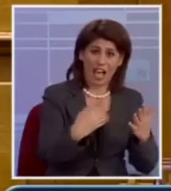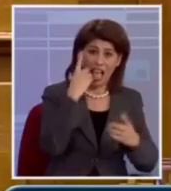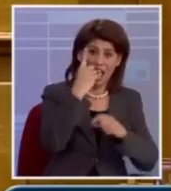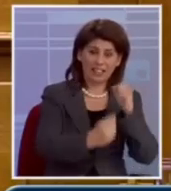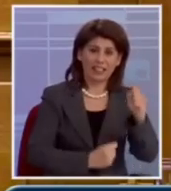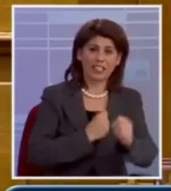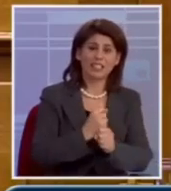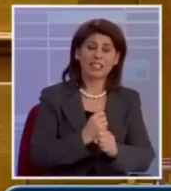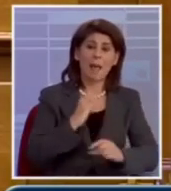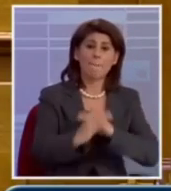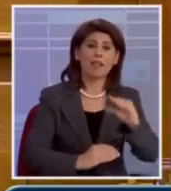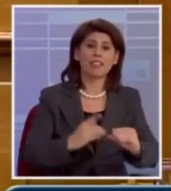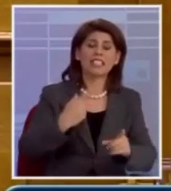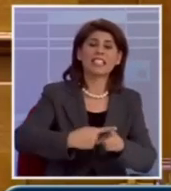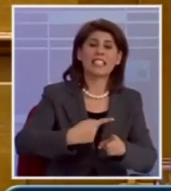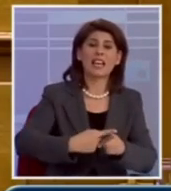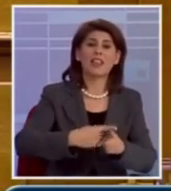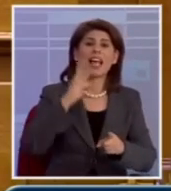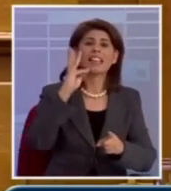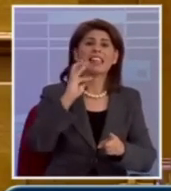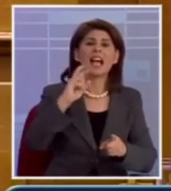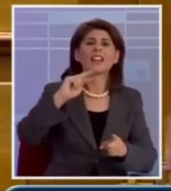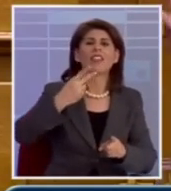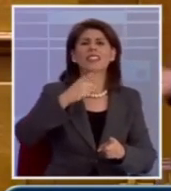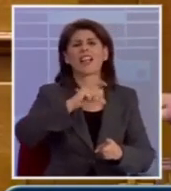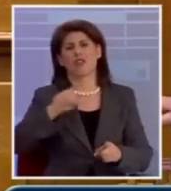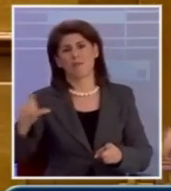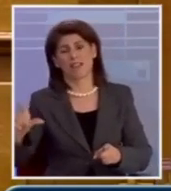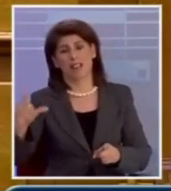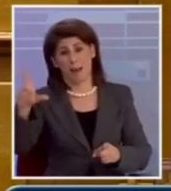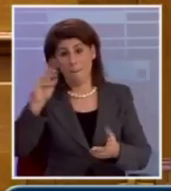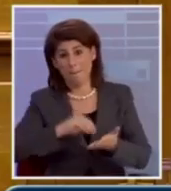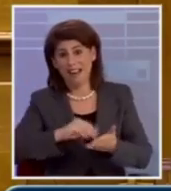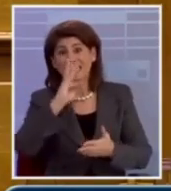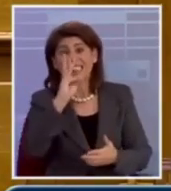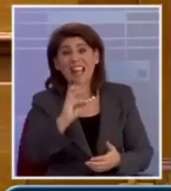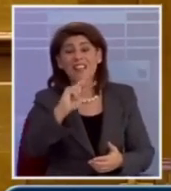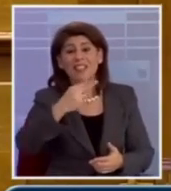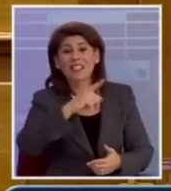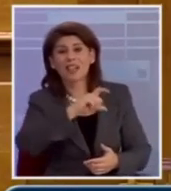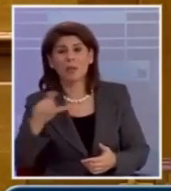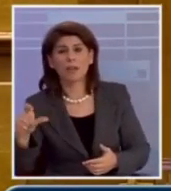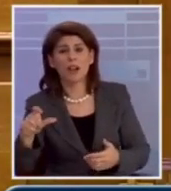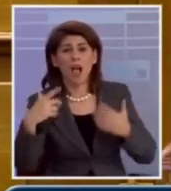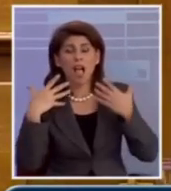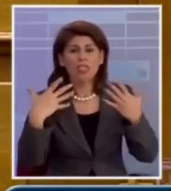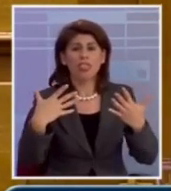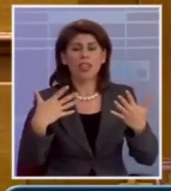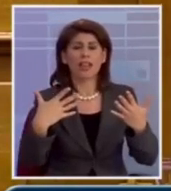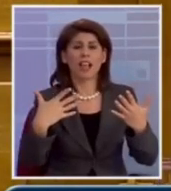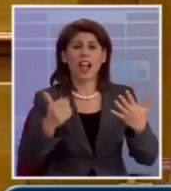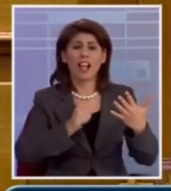ετήσιες επενδύσεις στην Ελλάδα ήταν 30 δις. Επαναλαμβάνω, 30 δις. 10 δημόσιες,